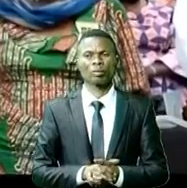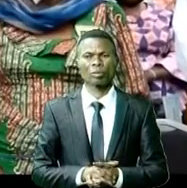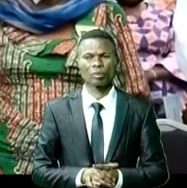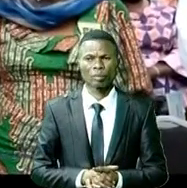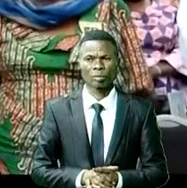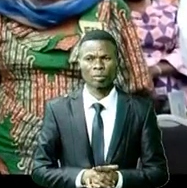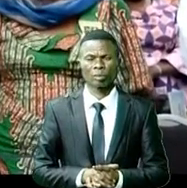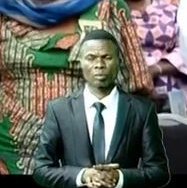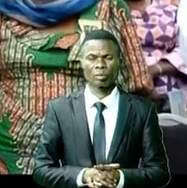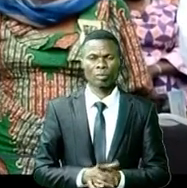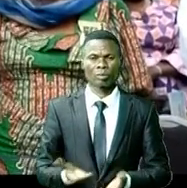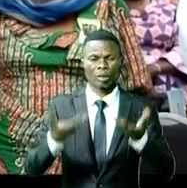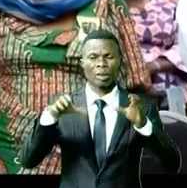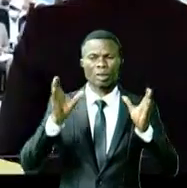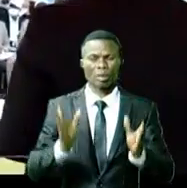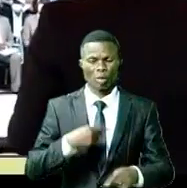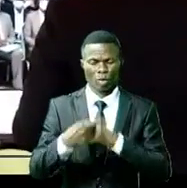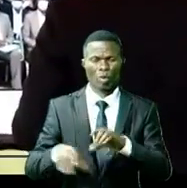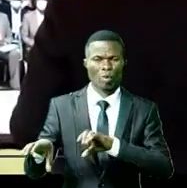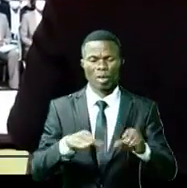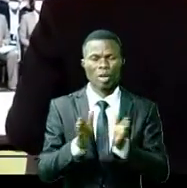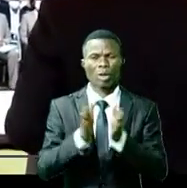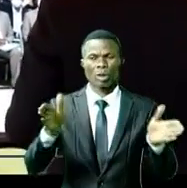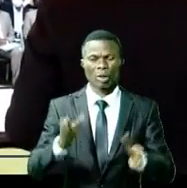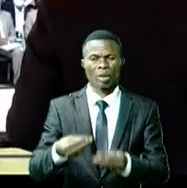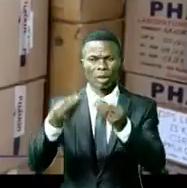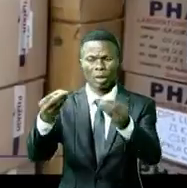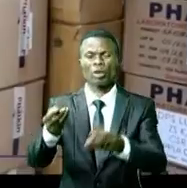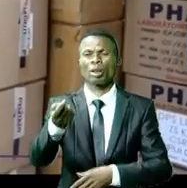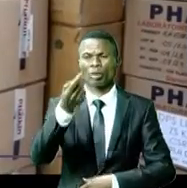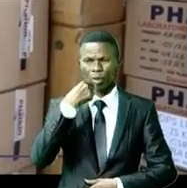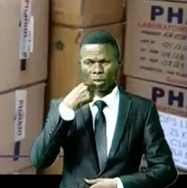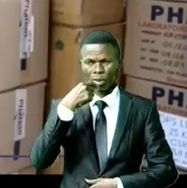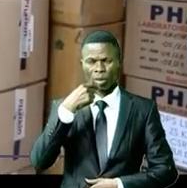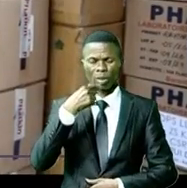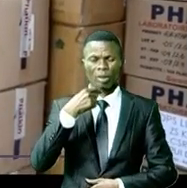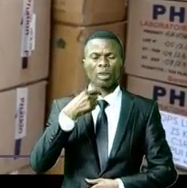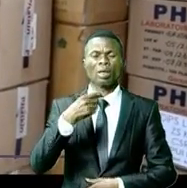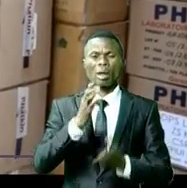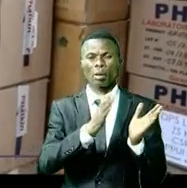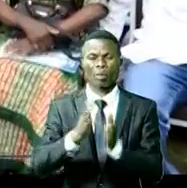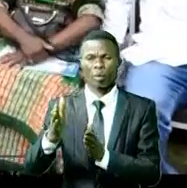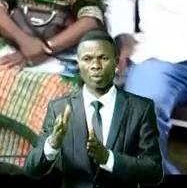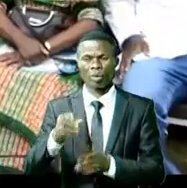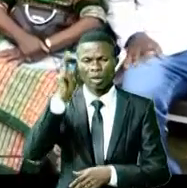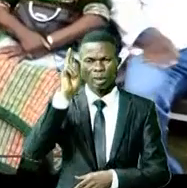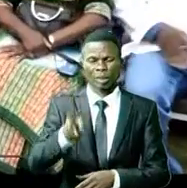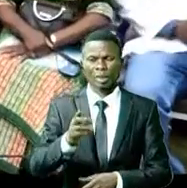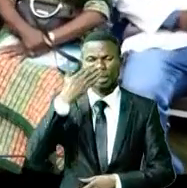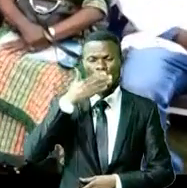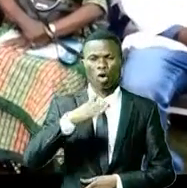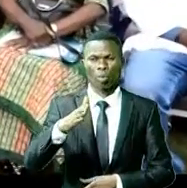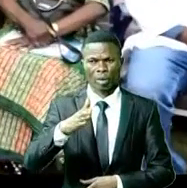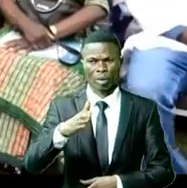C'est par l'hymne national que s'est ouverte cette cérémonie officielle de remise de médicaments génériques destinés aux 110 formations sanitaires